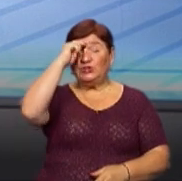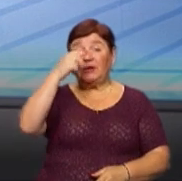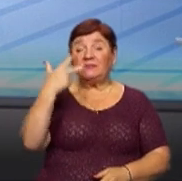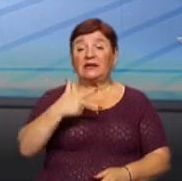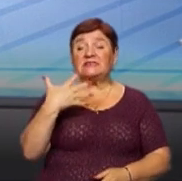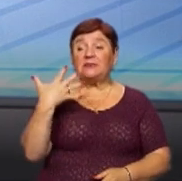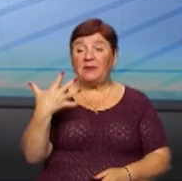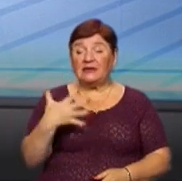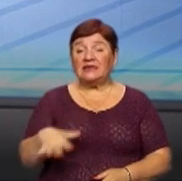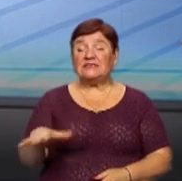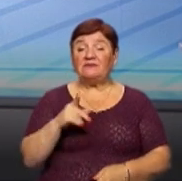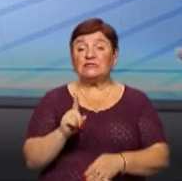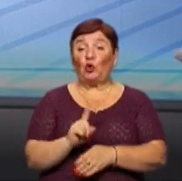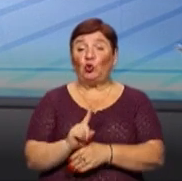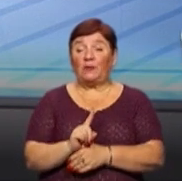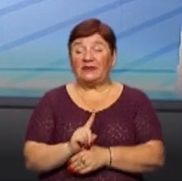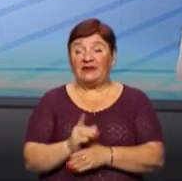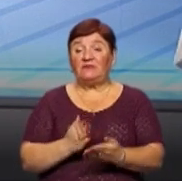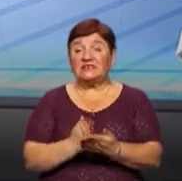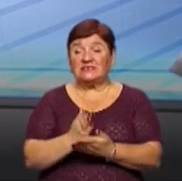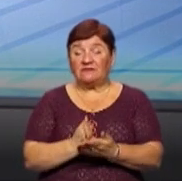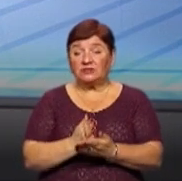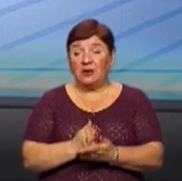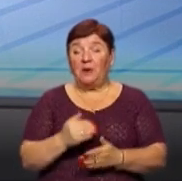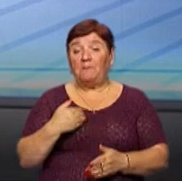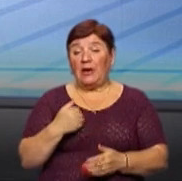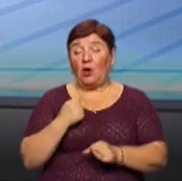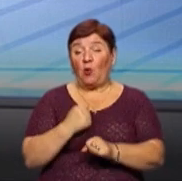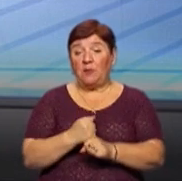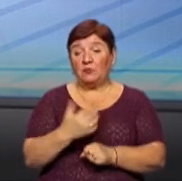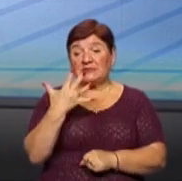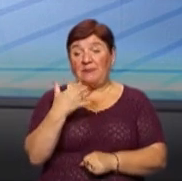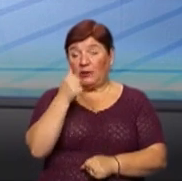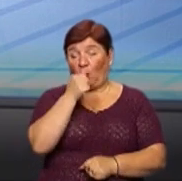За весь поднормативний стаж, якщо, наприклад, 40 років, за 5 років ми робимо доплату.